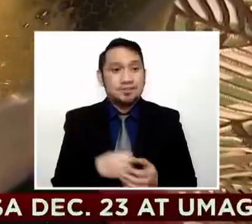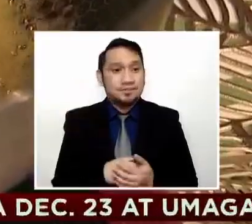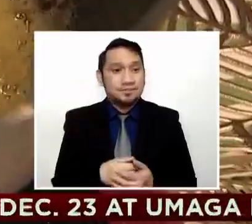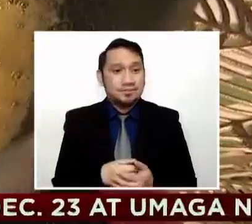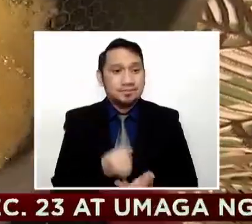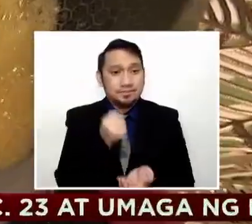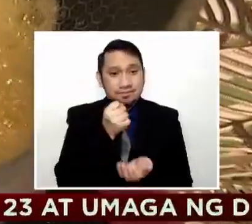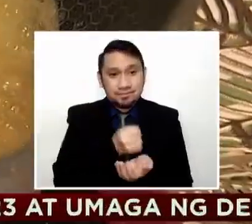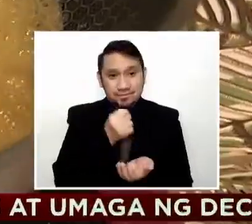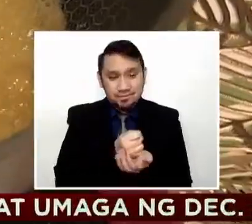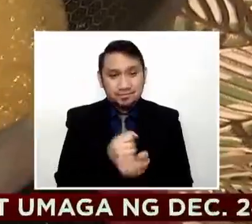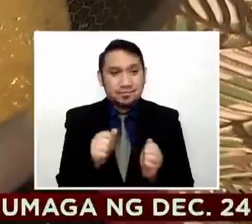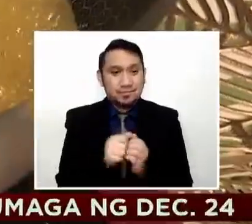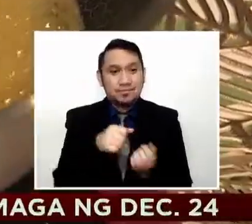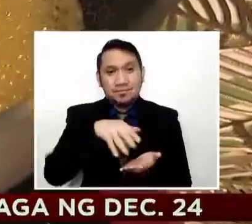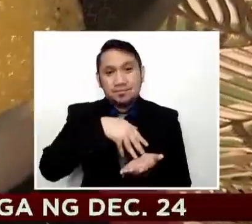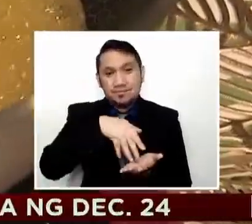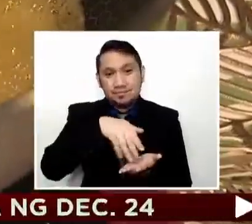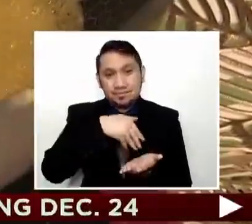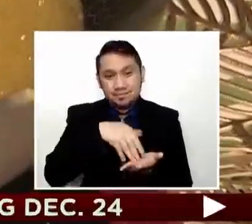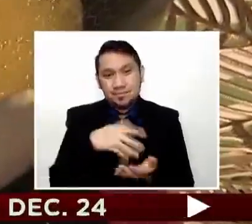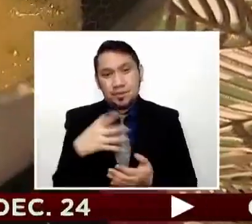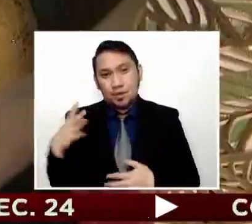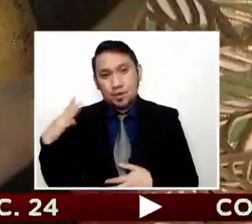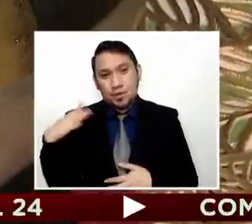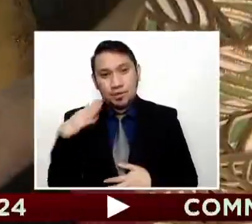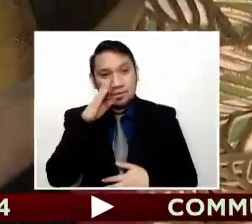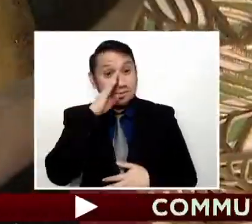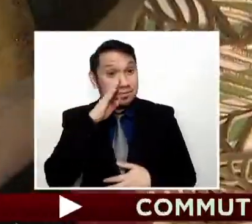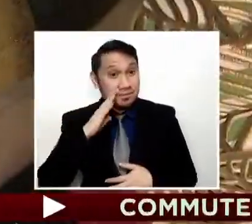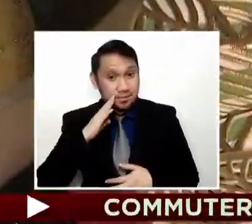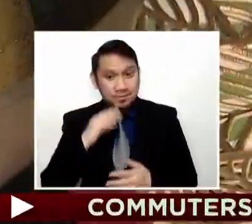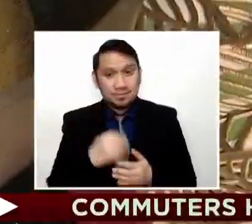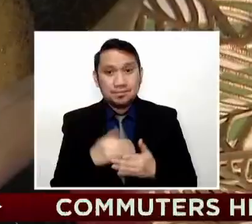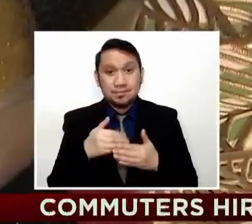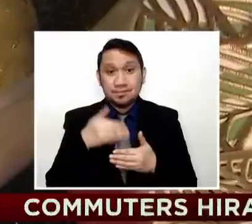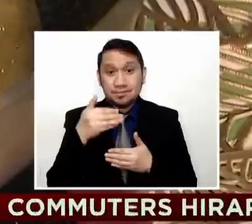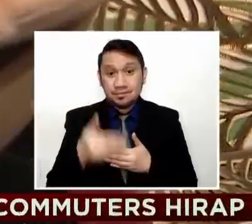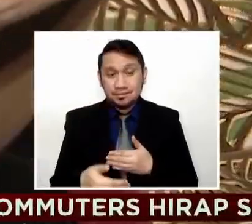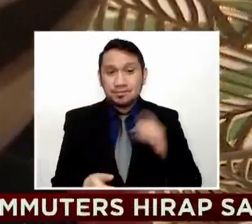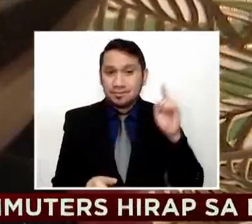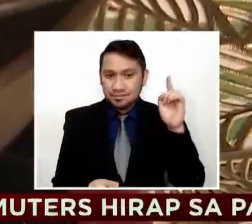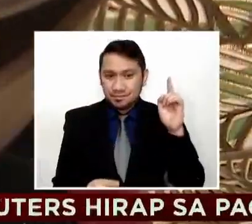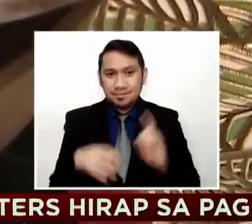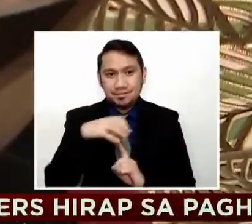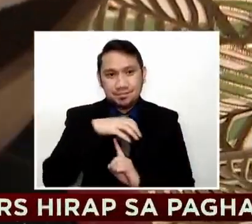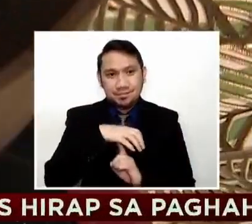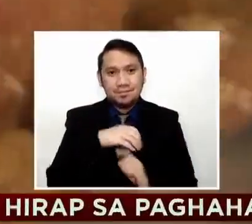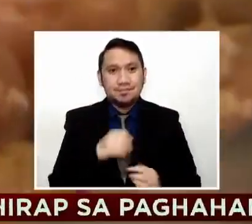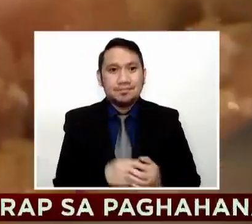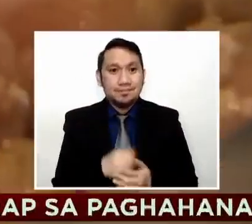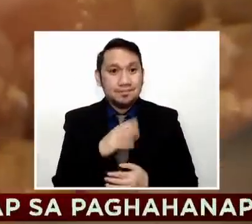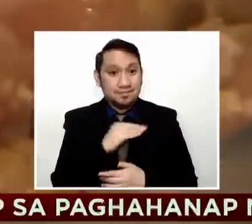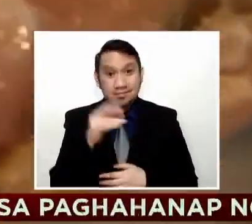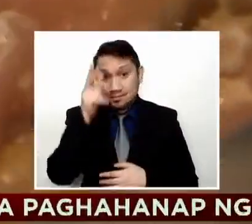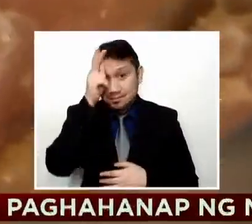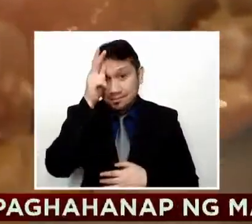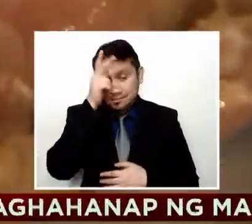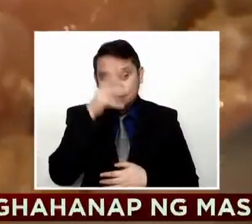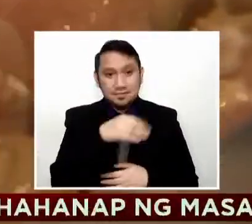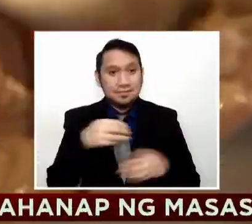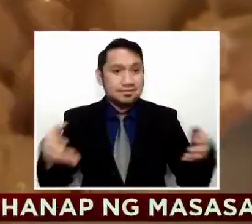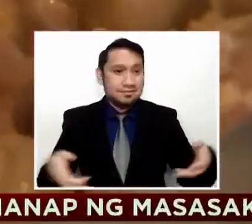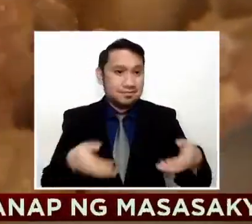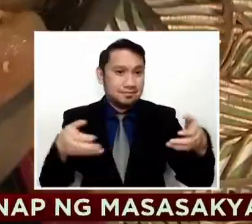sa butter at hintayin na maging golden brown ang itsura. Sunod na ilagay ang mushrooms at hiniwang manok, tsaka haluin